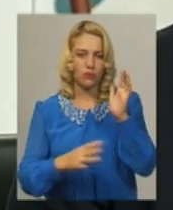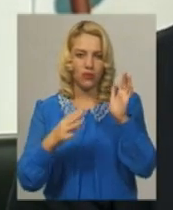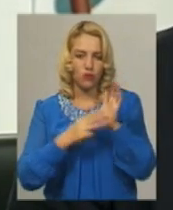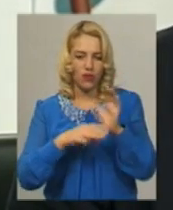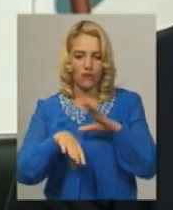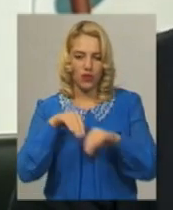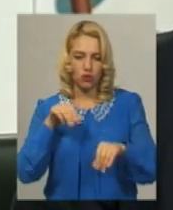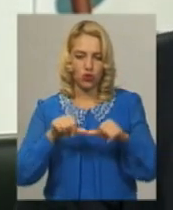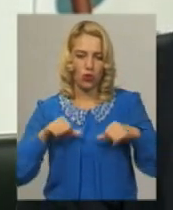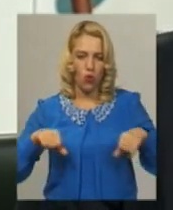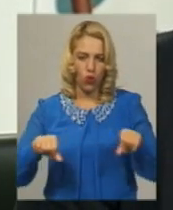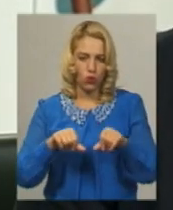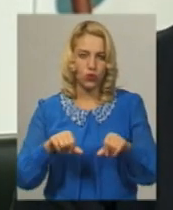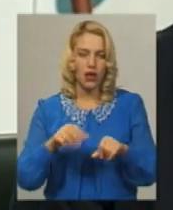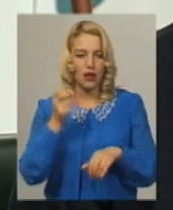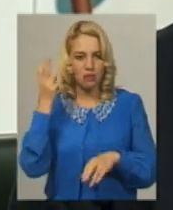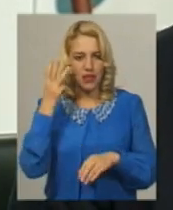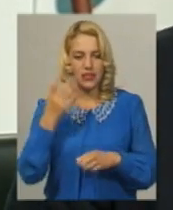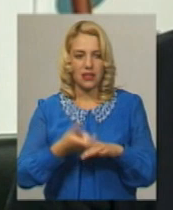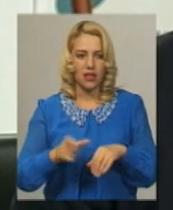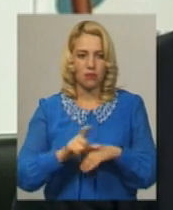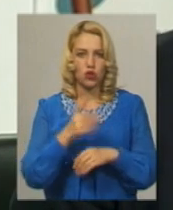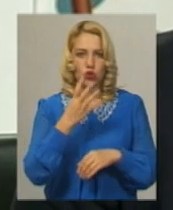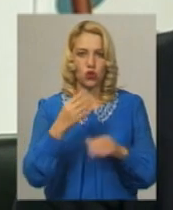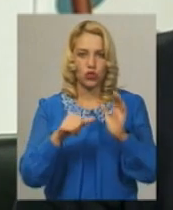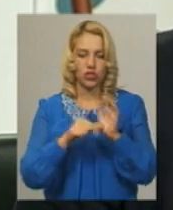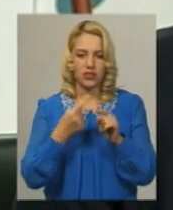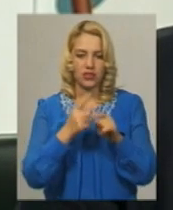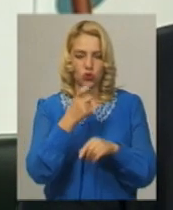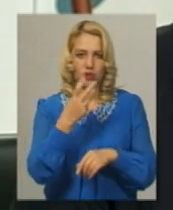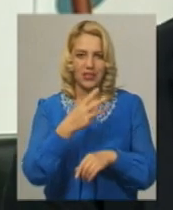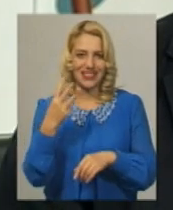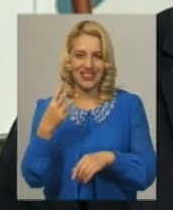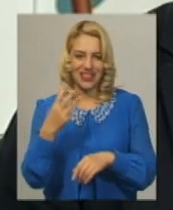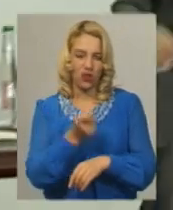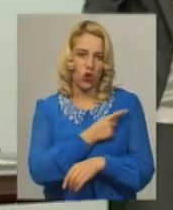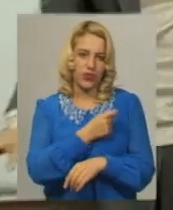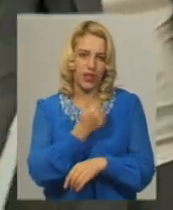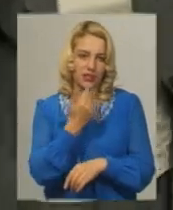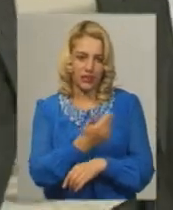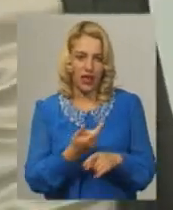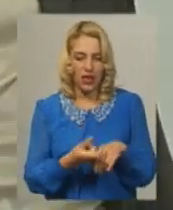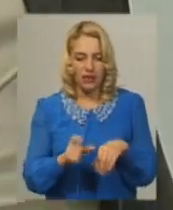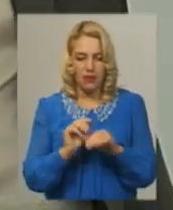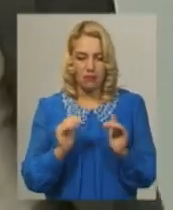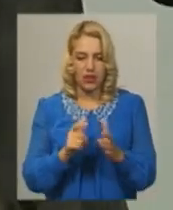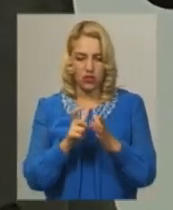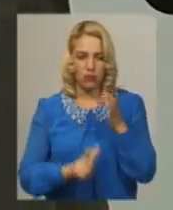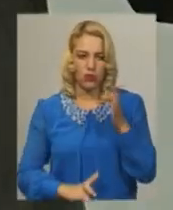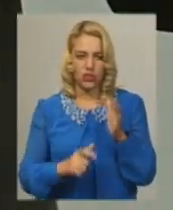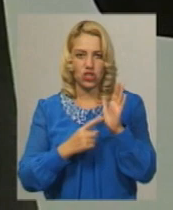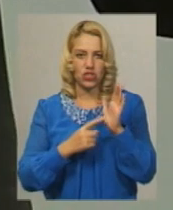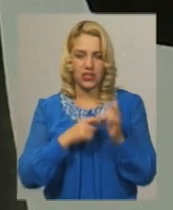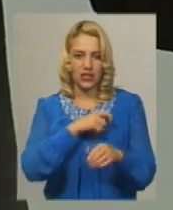І найбільша кількість кандидатів – 46, це 133 виборчий округ Одеса. Найменший бюлетень до 6 кандидатів